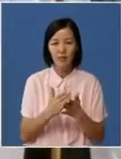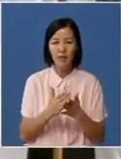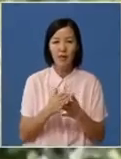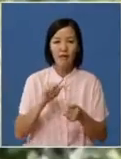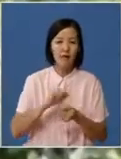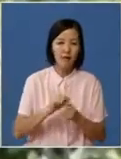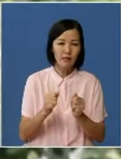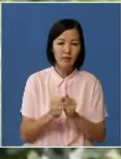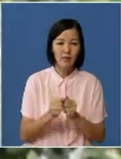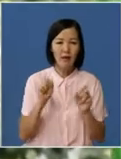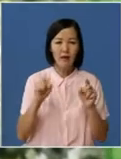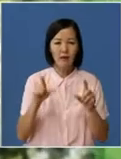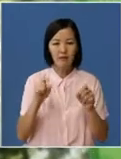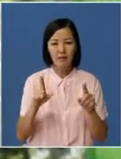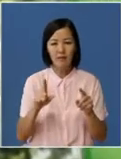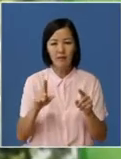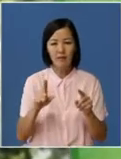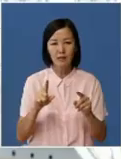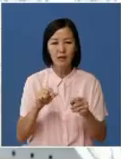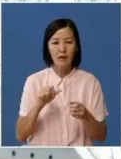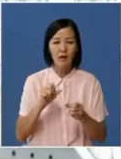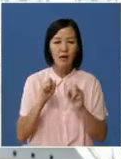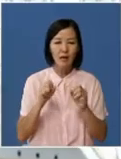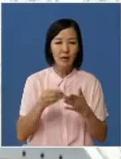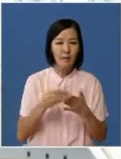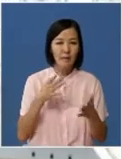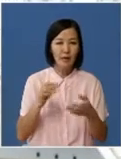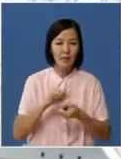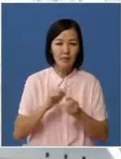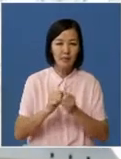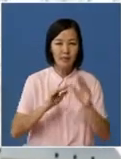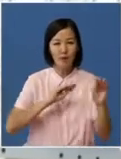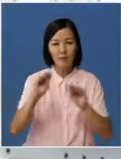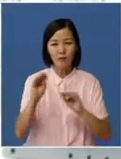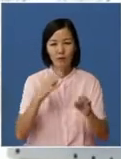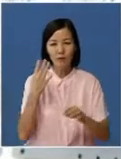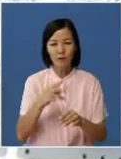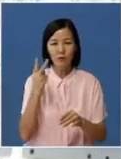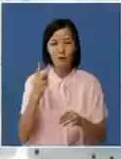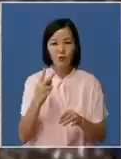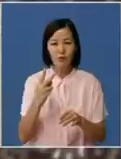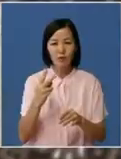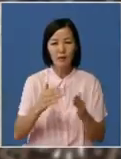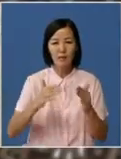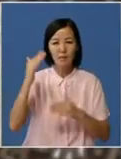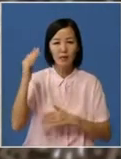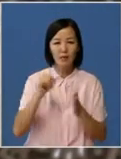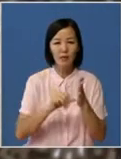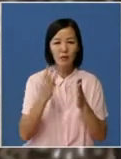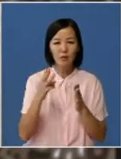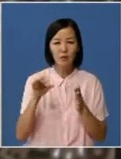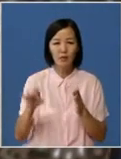тасымен қаланып, алтын және өзге де асыл тастармен безендірілген. Күмбезінің биіктігі 43 метр, ал 4 мұнарасының биіктігі 63